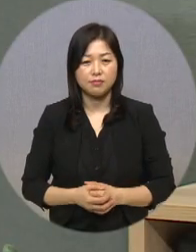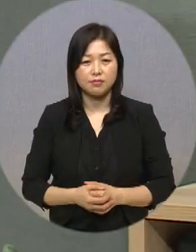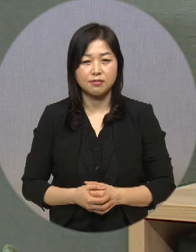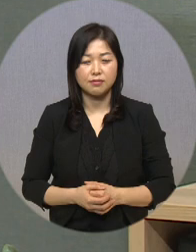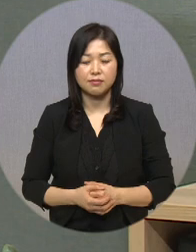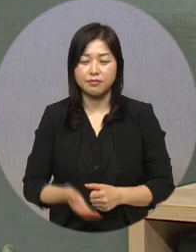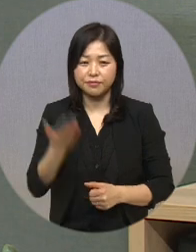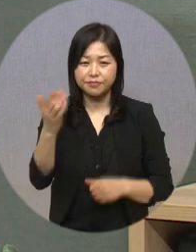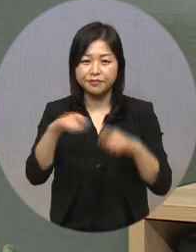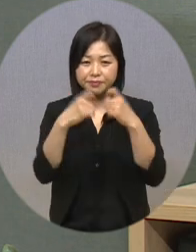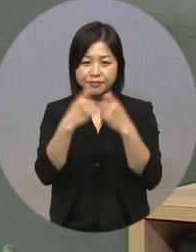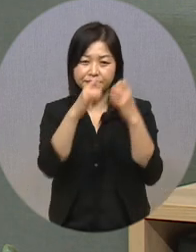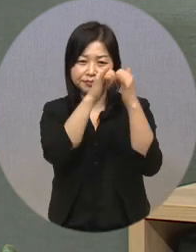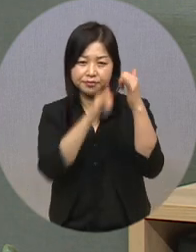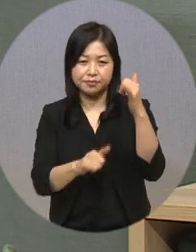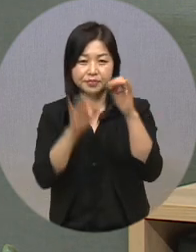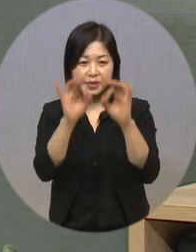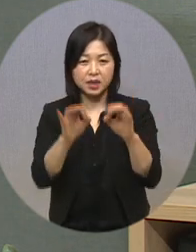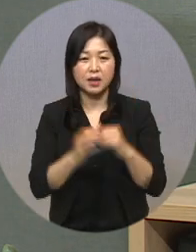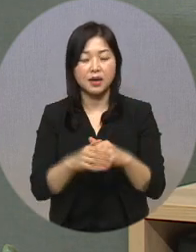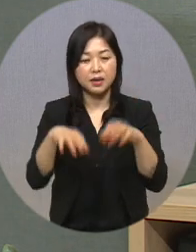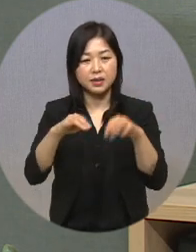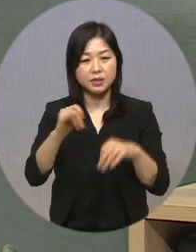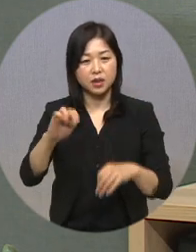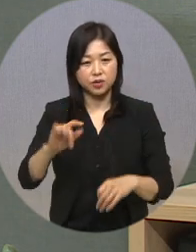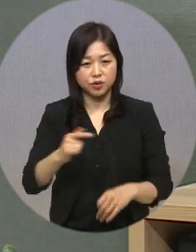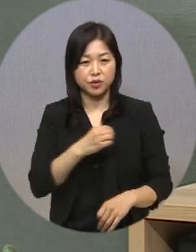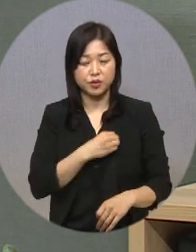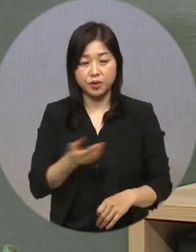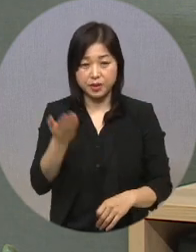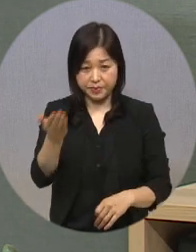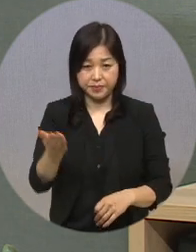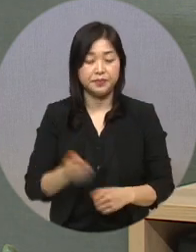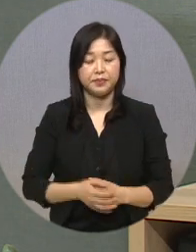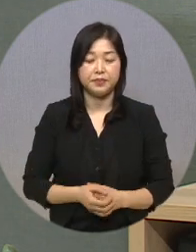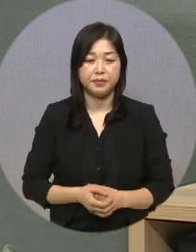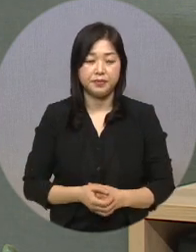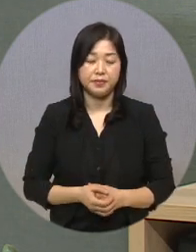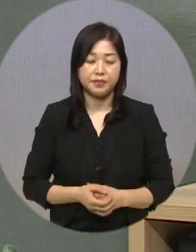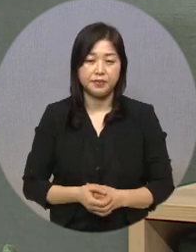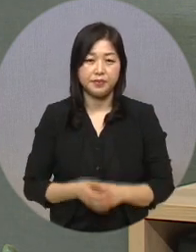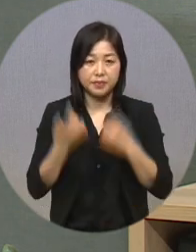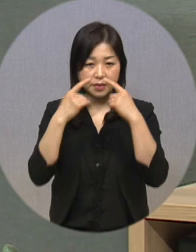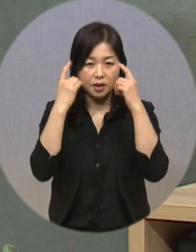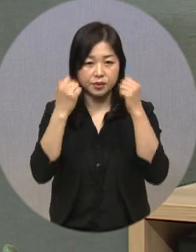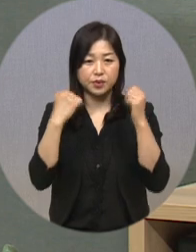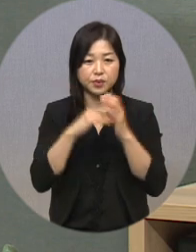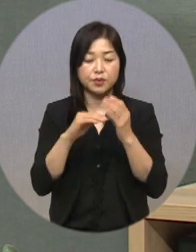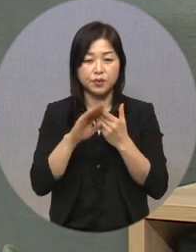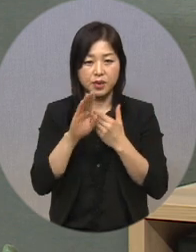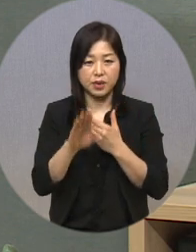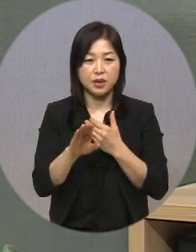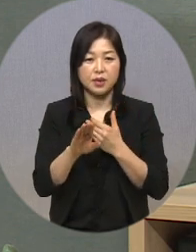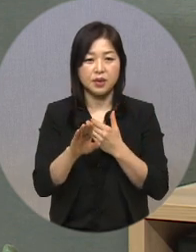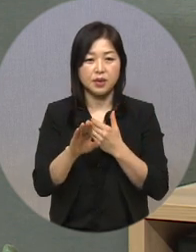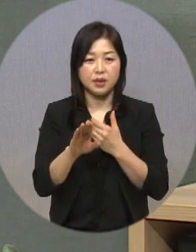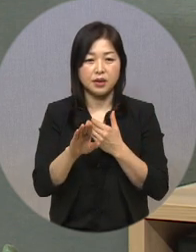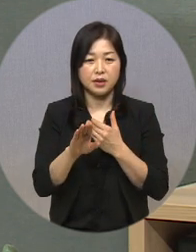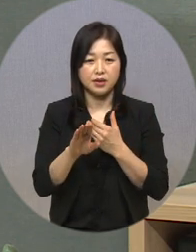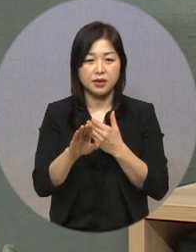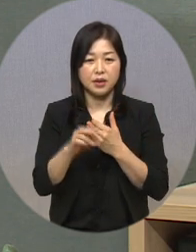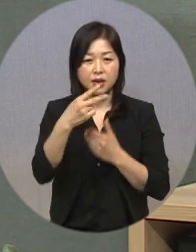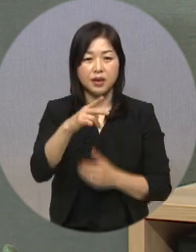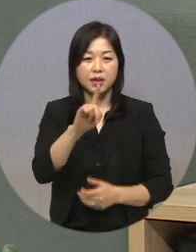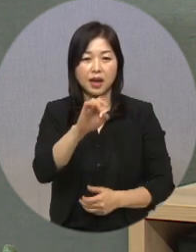이력을 보니까. 예. 김창준 의원께서 대학을 졸업하고